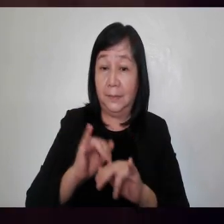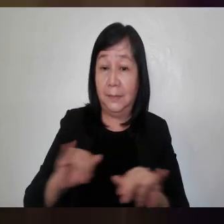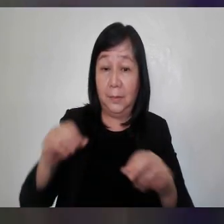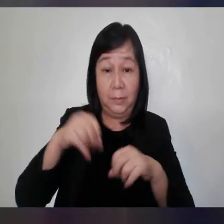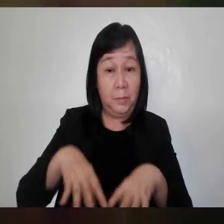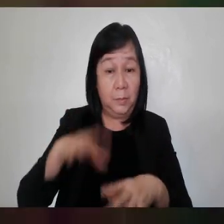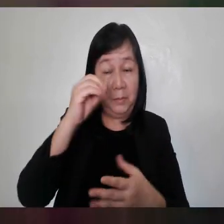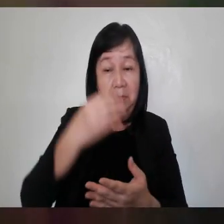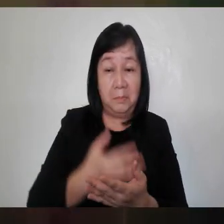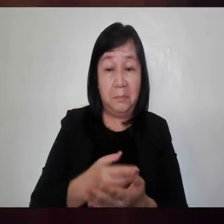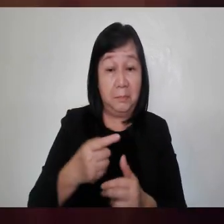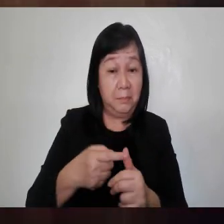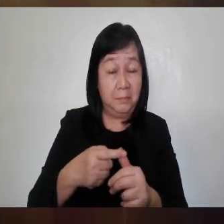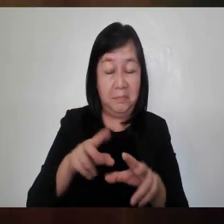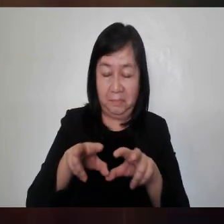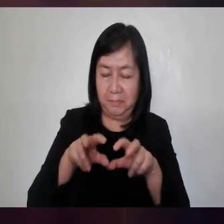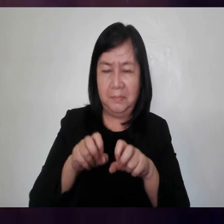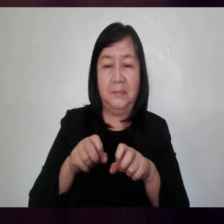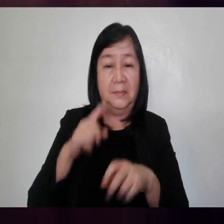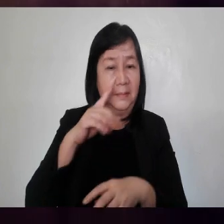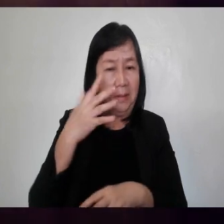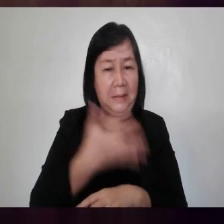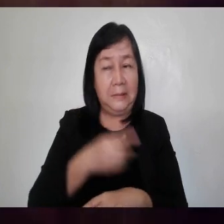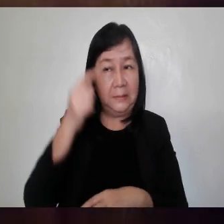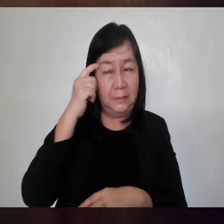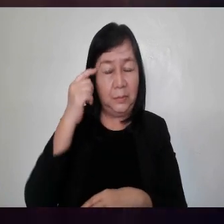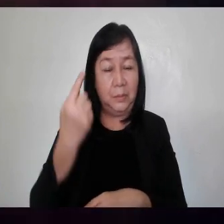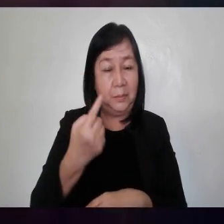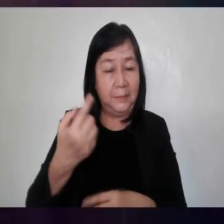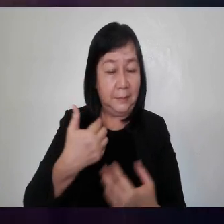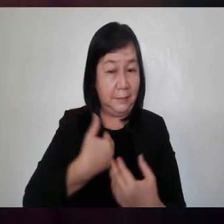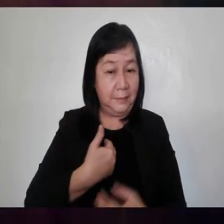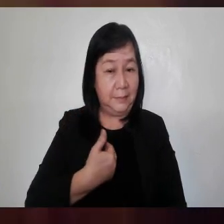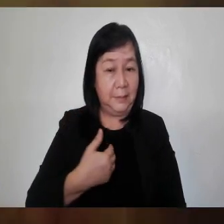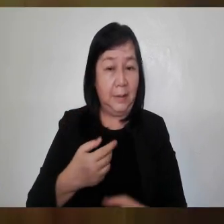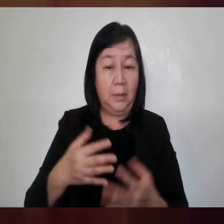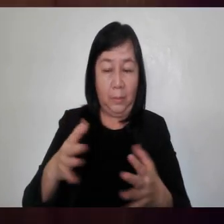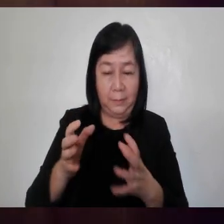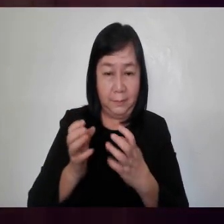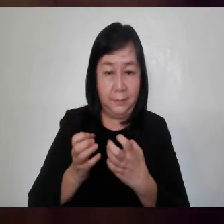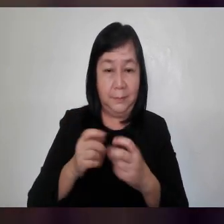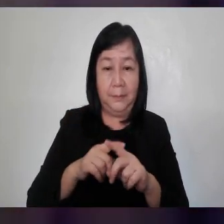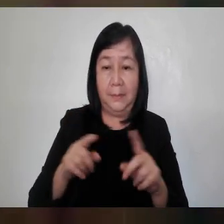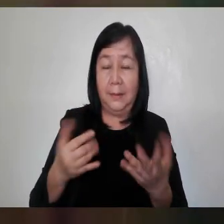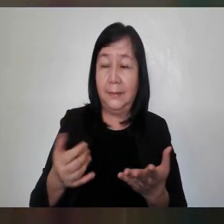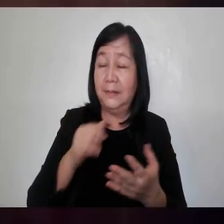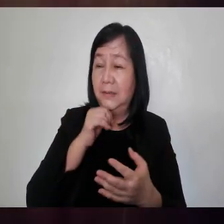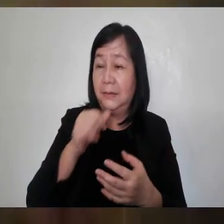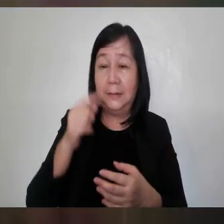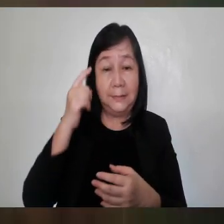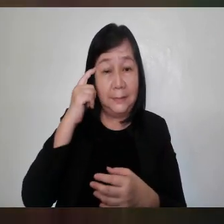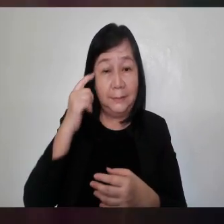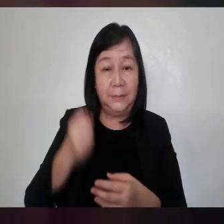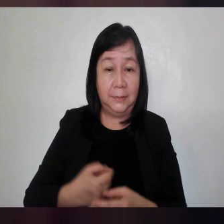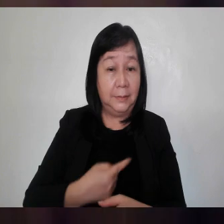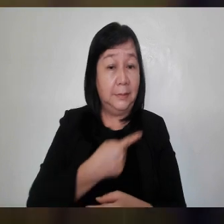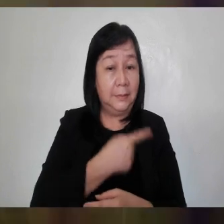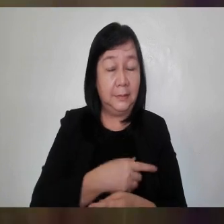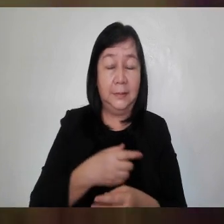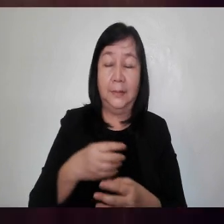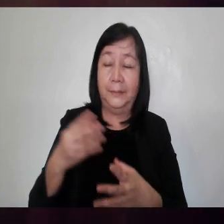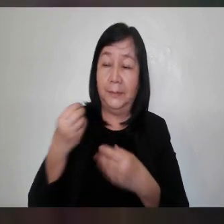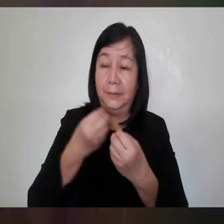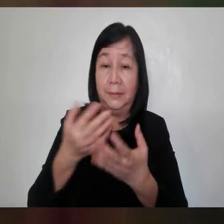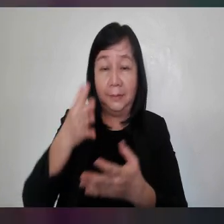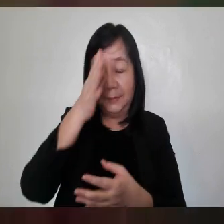Sa simula, siya ay makasarili at babaya. Iniisip niya lamang ang kanyang sariling kagustuhan, hindi alintana ang sakit